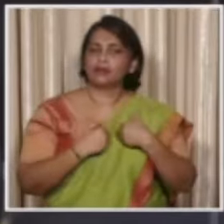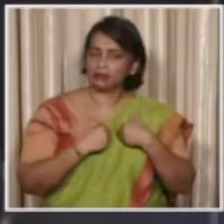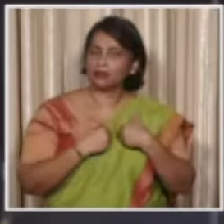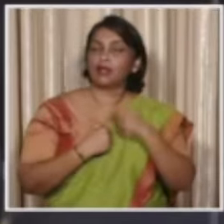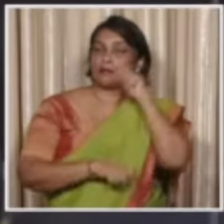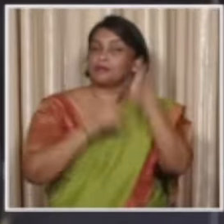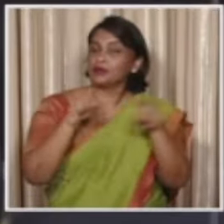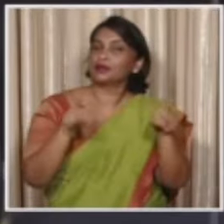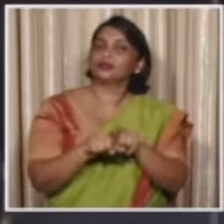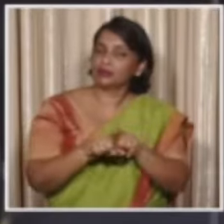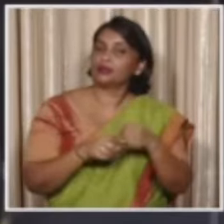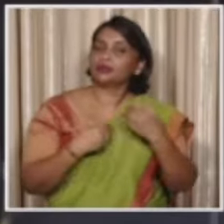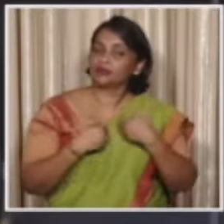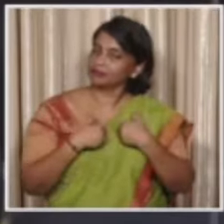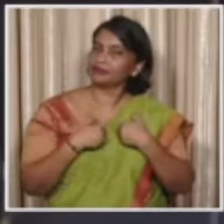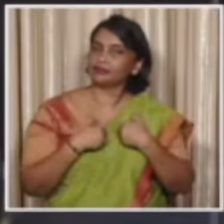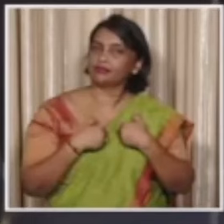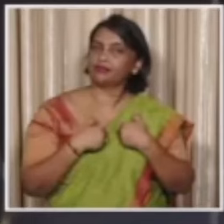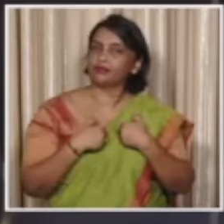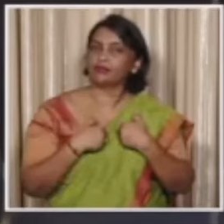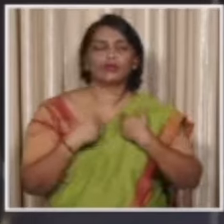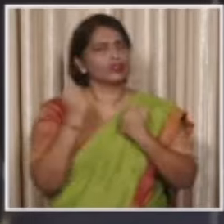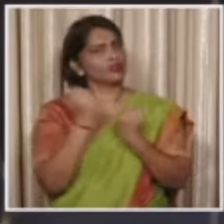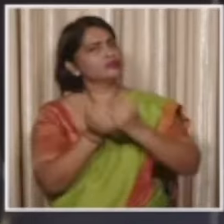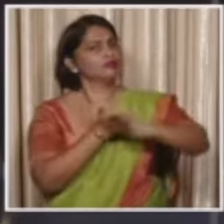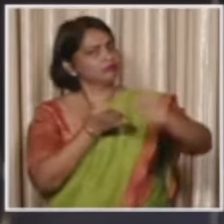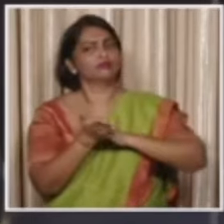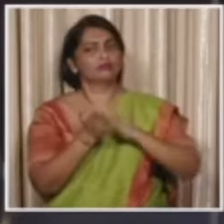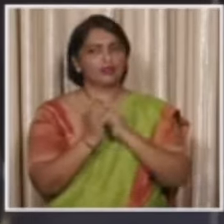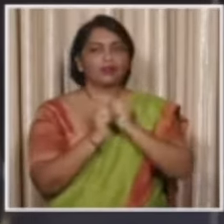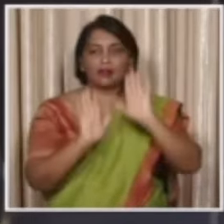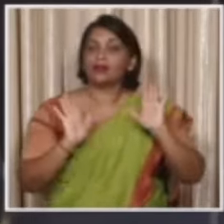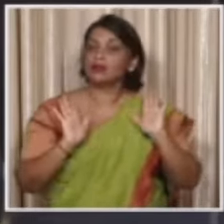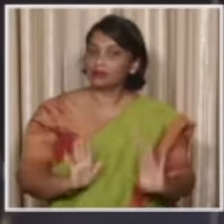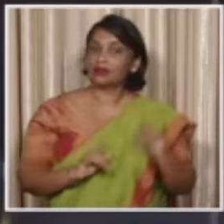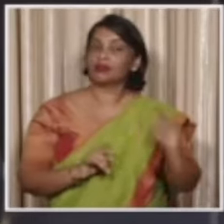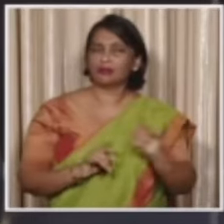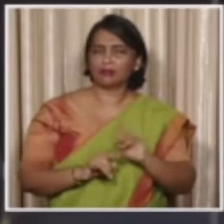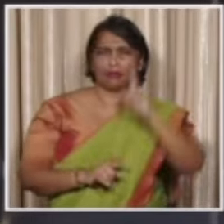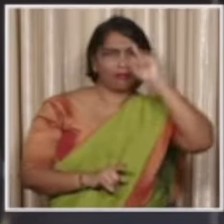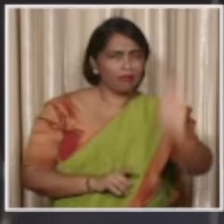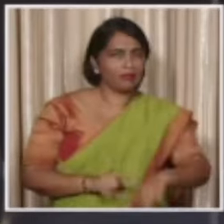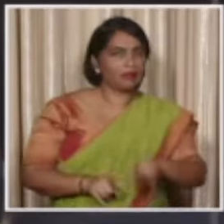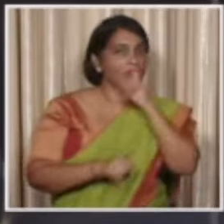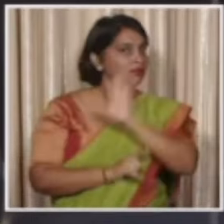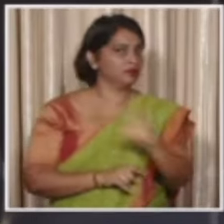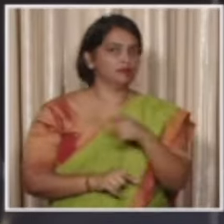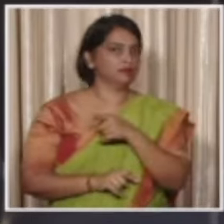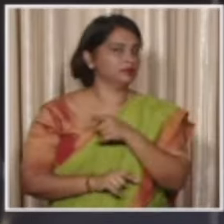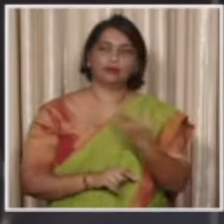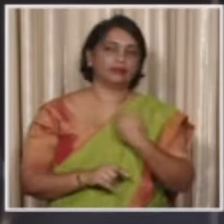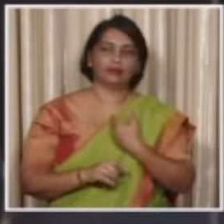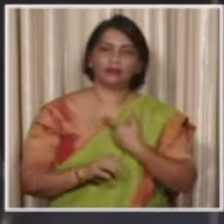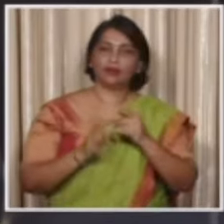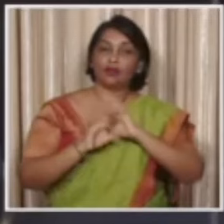මනුෂ්‍යව හැටියට අපිට සහයෝගයෙන් වැඩ කරන්න ඕන. හැබැයි අසබ්ද කතා කියන්න එපා. අපි